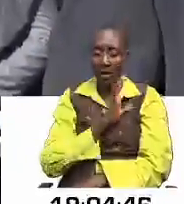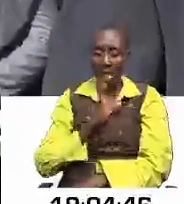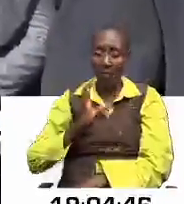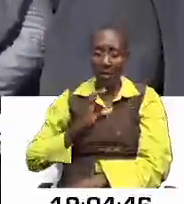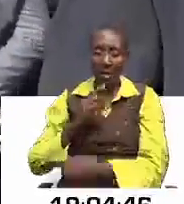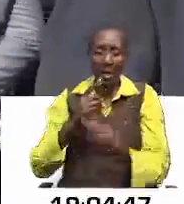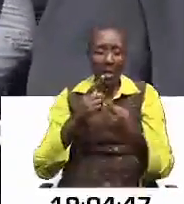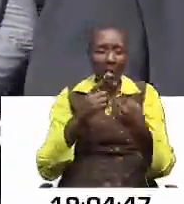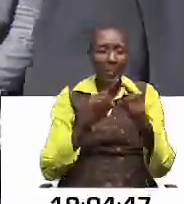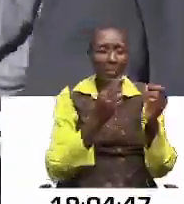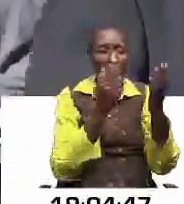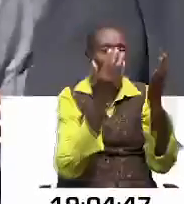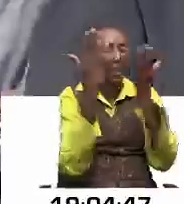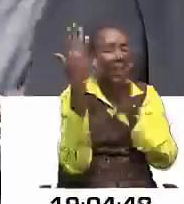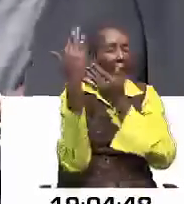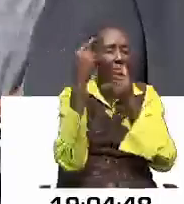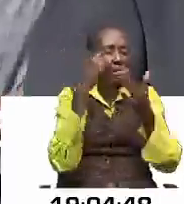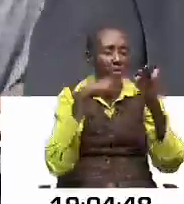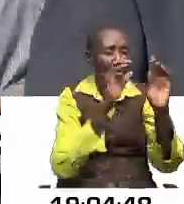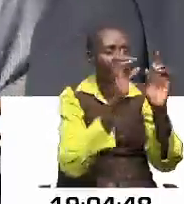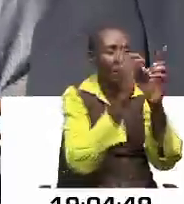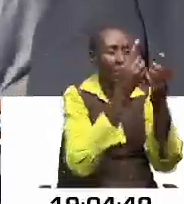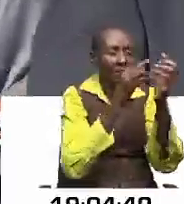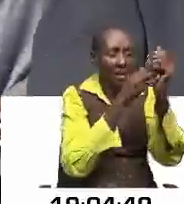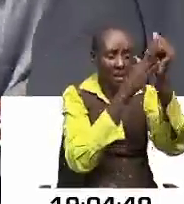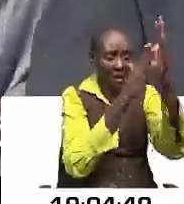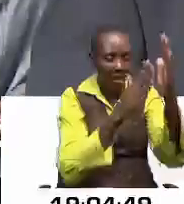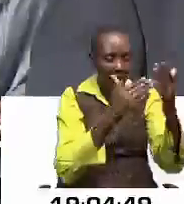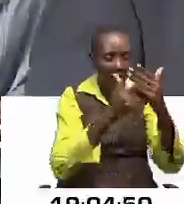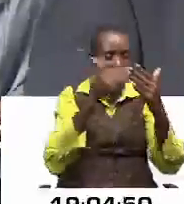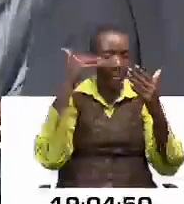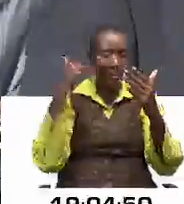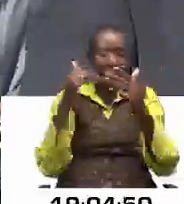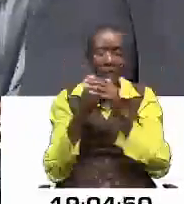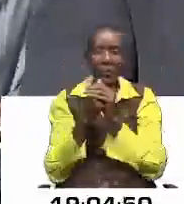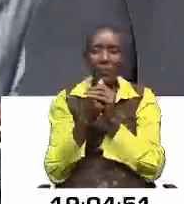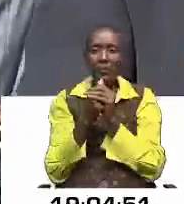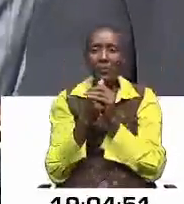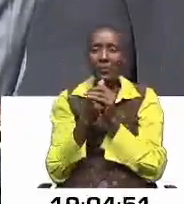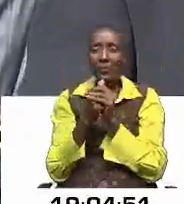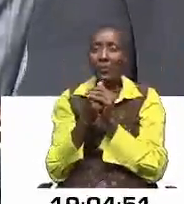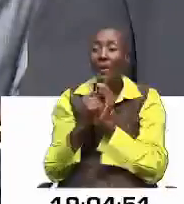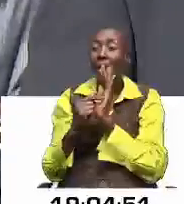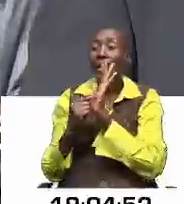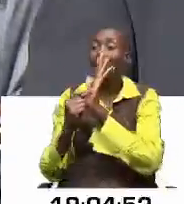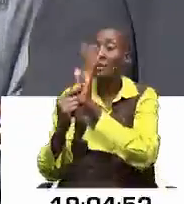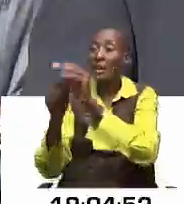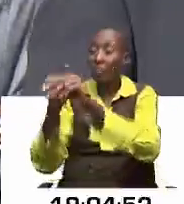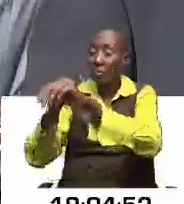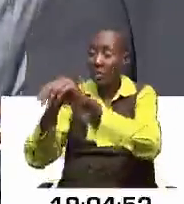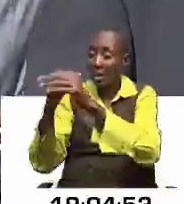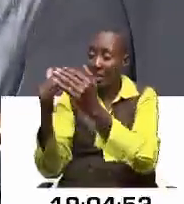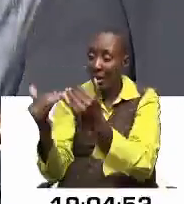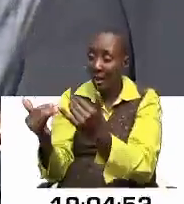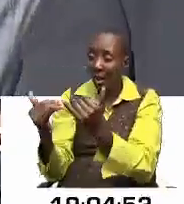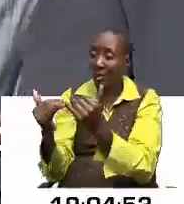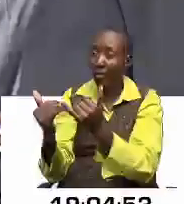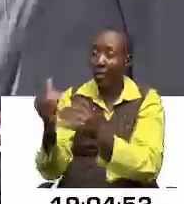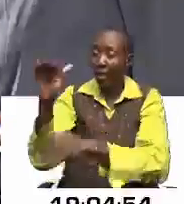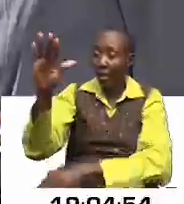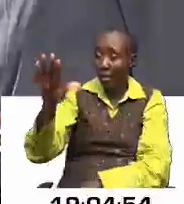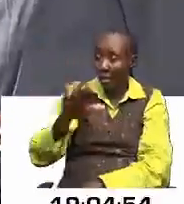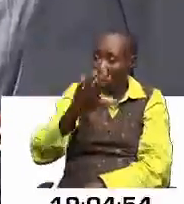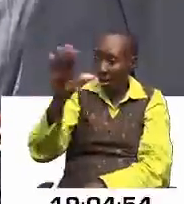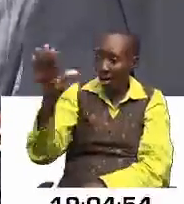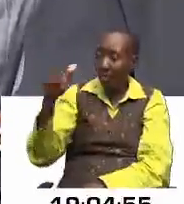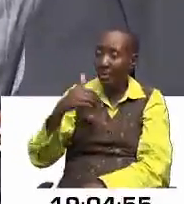ambayo tunatarajia ambayo yatakuwa tofauti na uongozi wa hapo zamani? Kwa mfano, wakati huu tuko na bunge ambalo